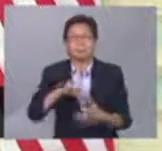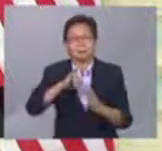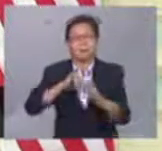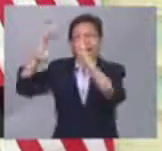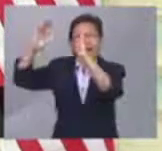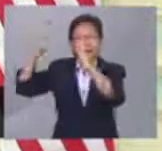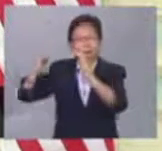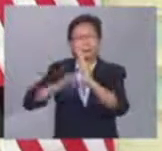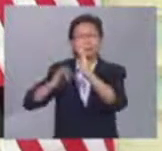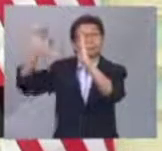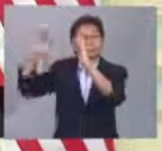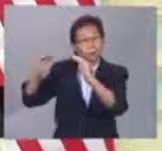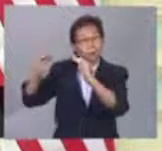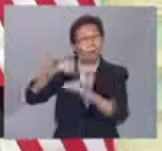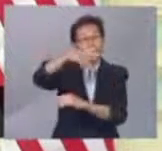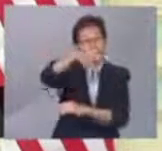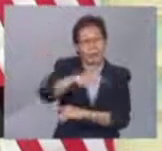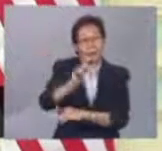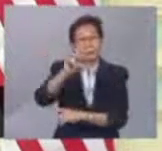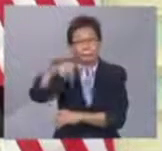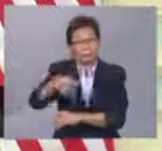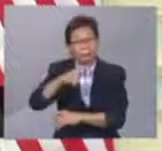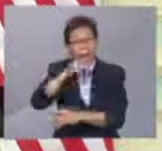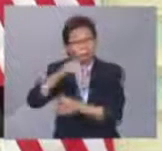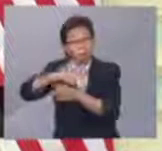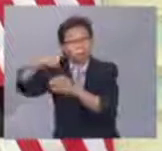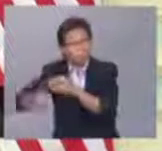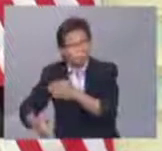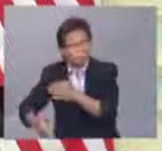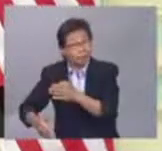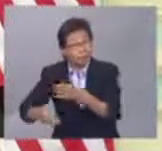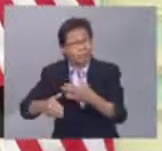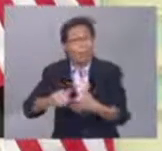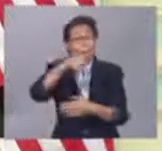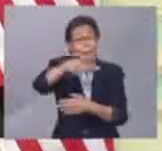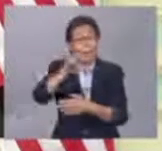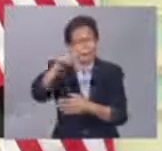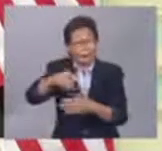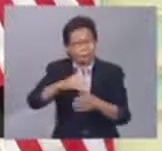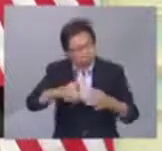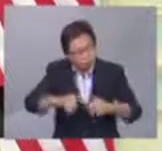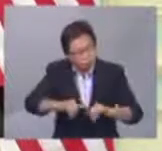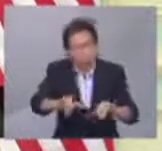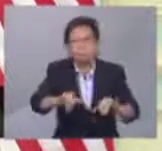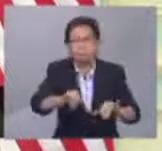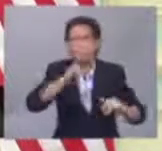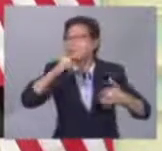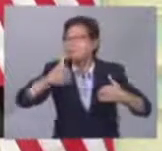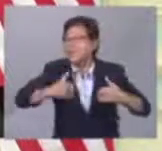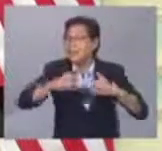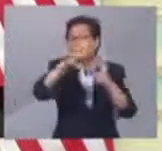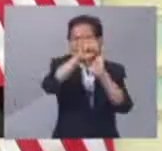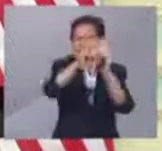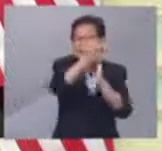selagi PKP tidak ditamatkan, selagi tidak ada SOP